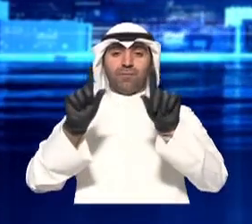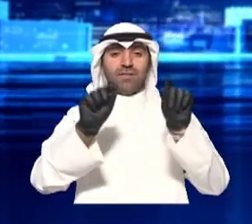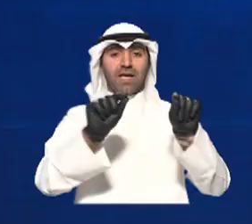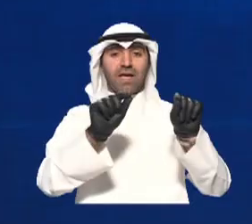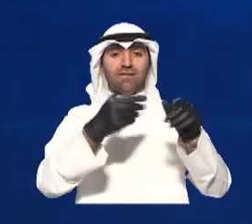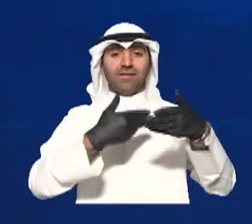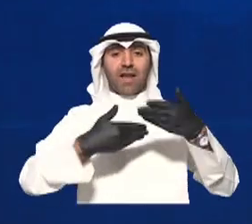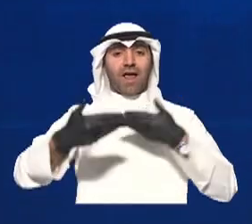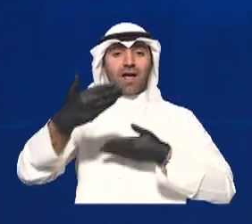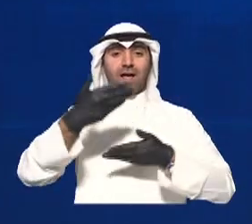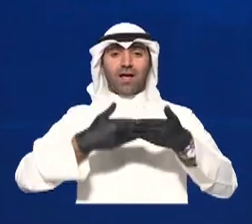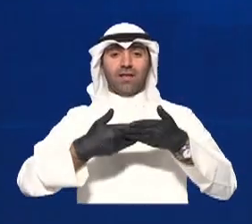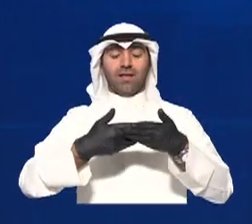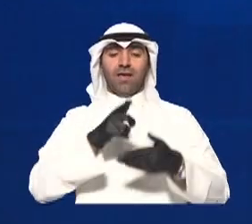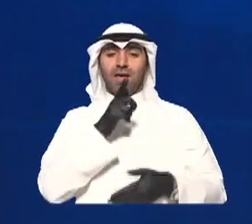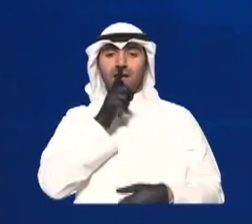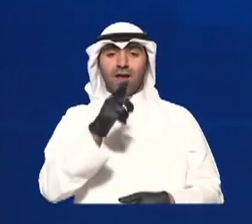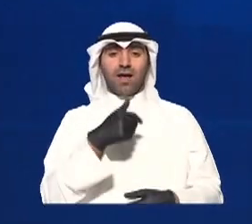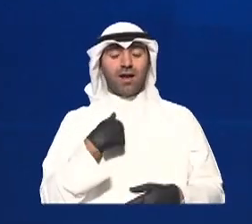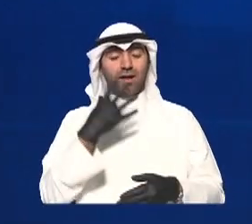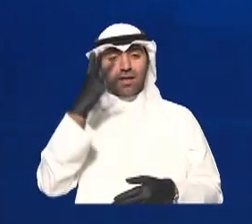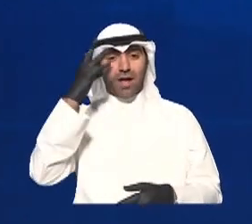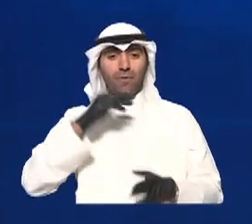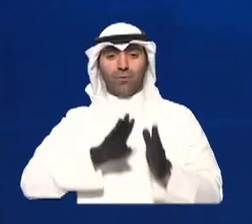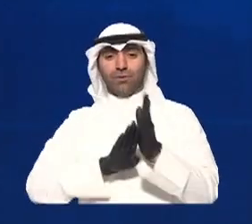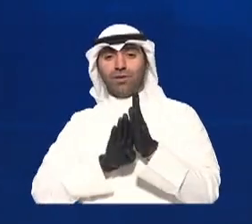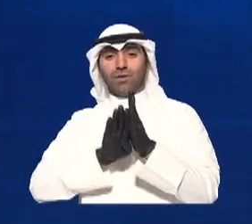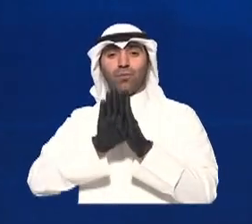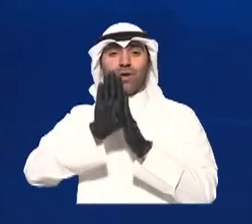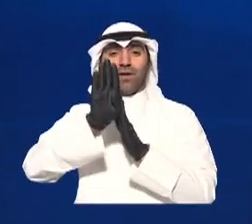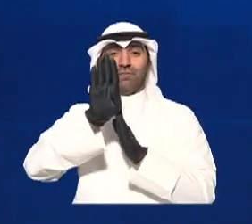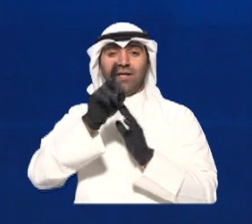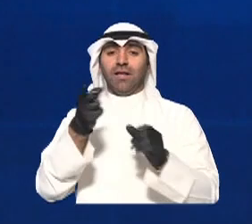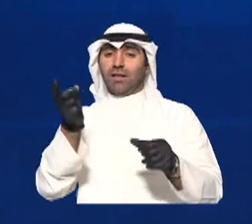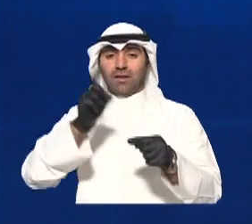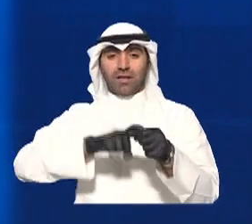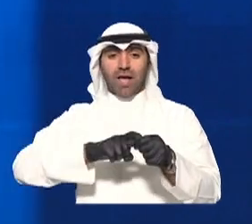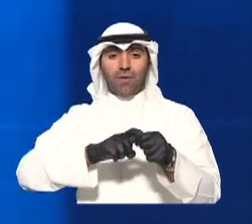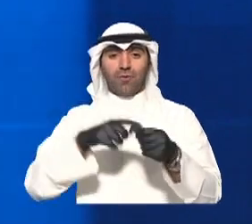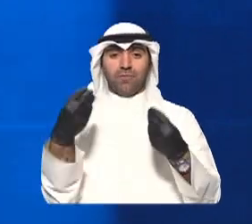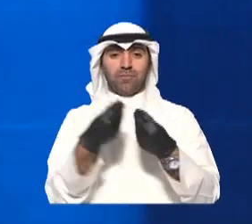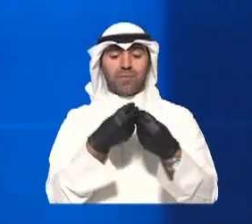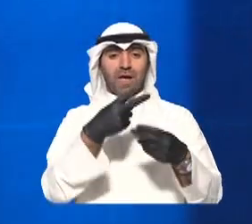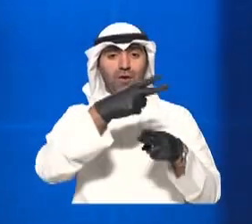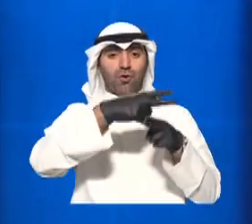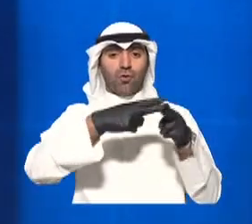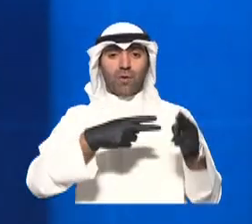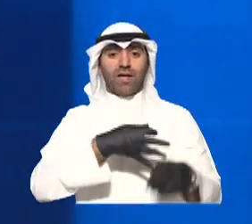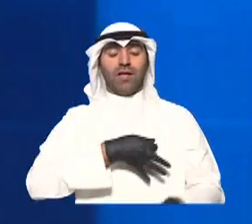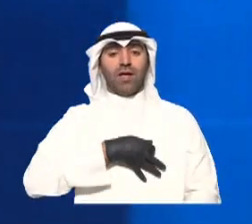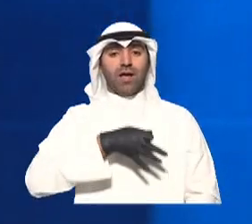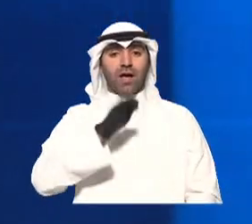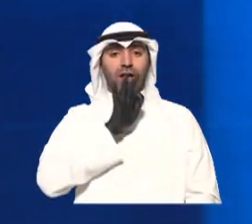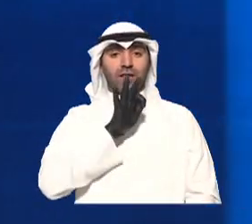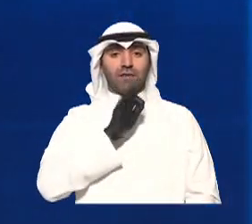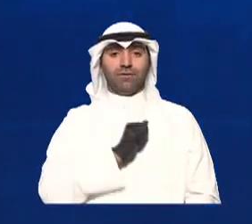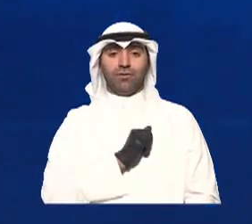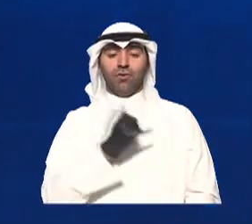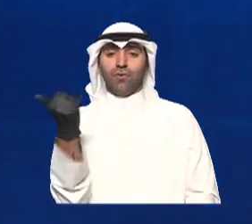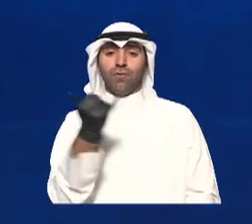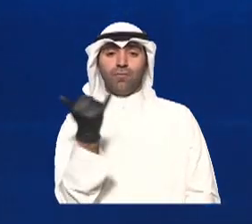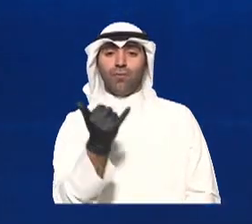إلى بحث سبل تعزيز وتطوير التعاون المشترك بما يحقق المصالح المشتركة للبلدين وشعبهما